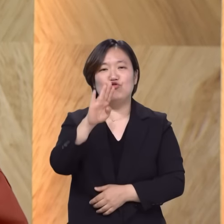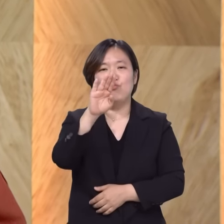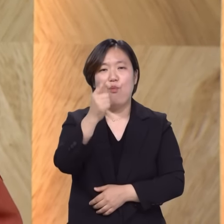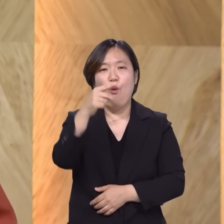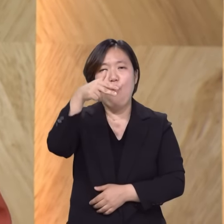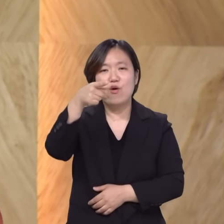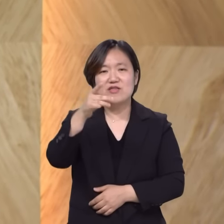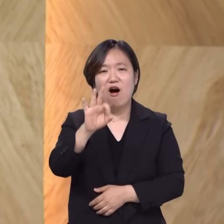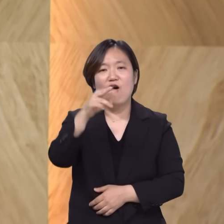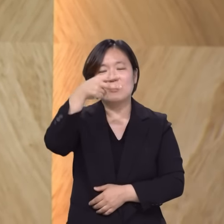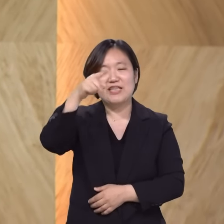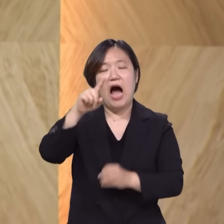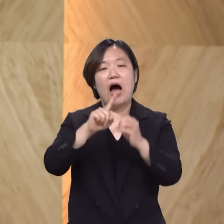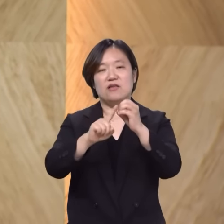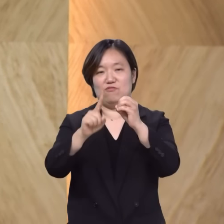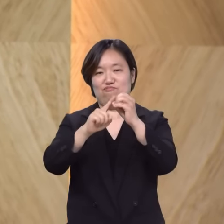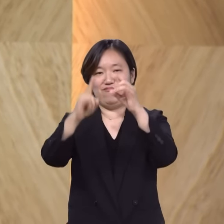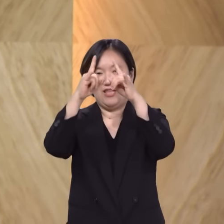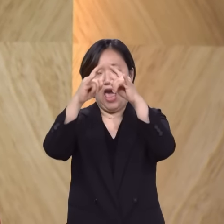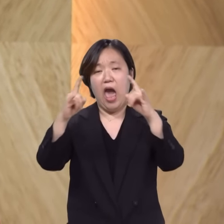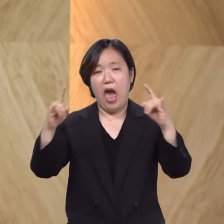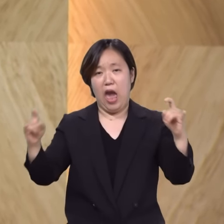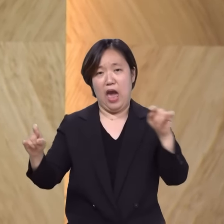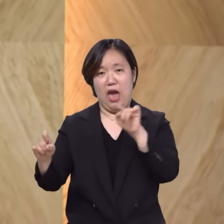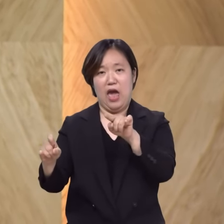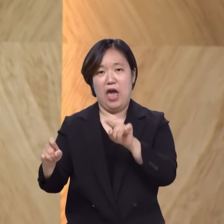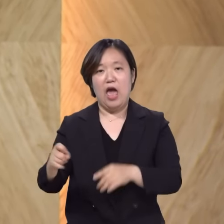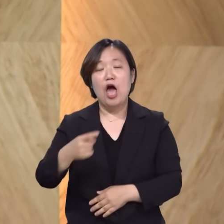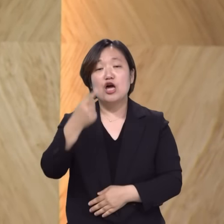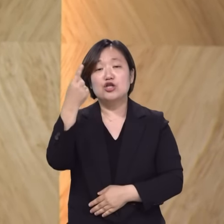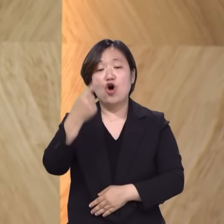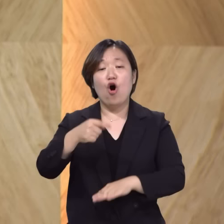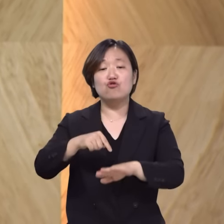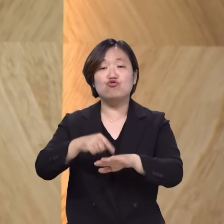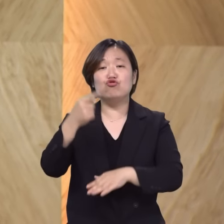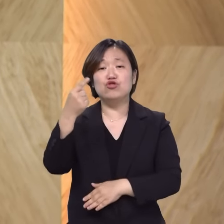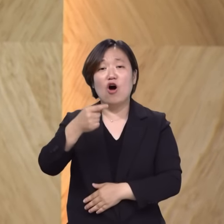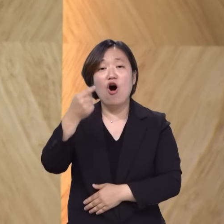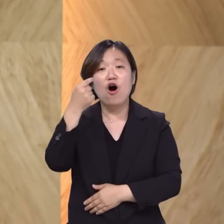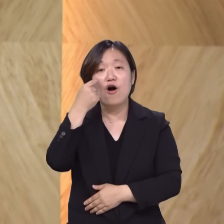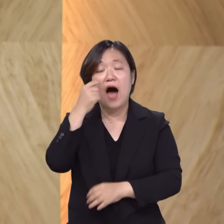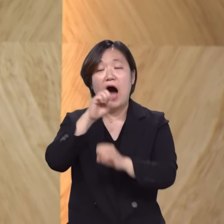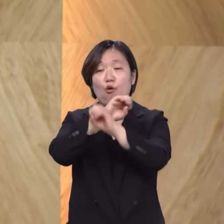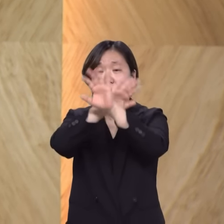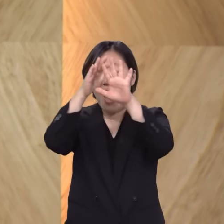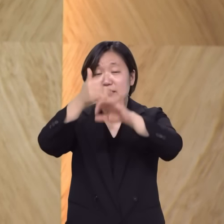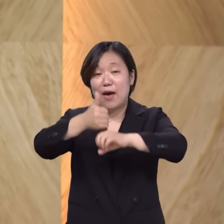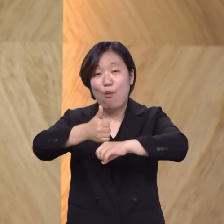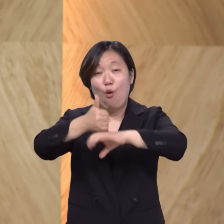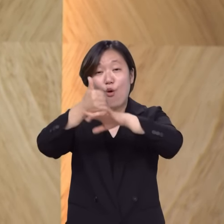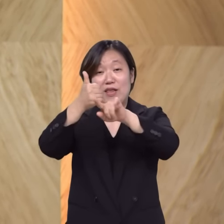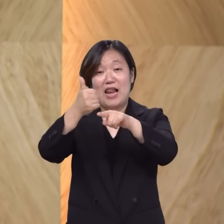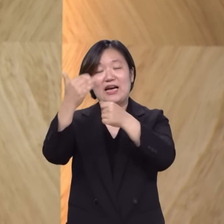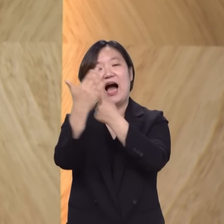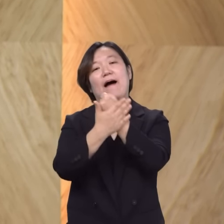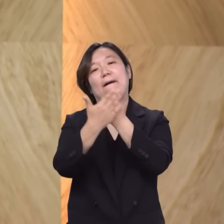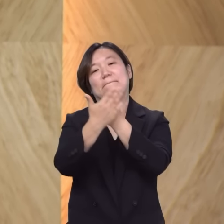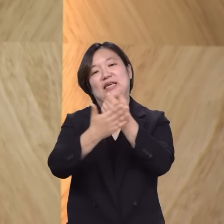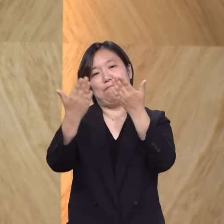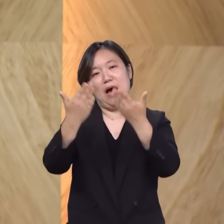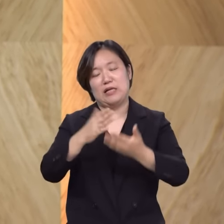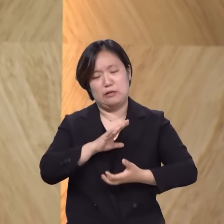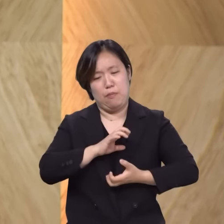곳에 그 천수천왕 관세음보살님의 가피로 그 심장의 문제가 흔적도 없이 그